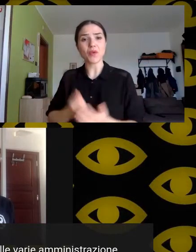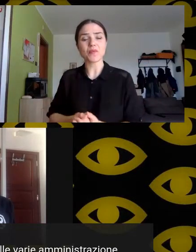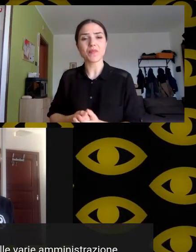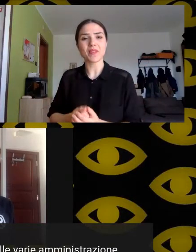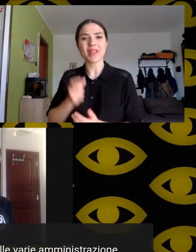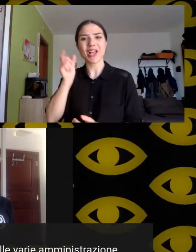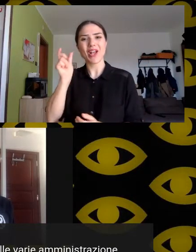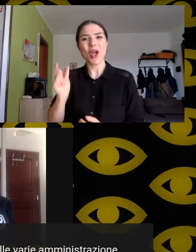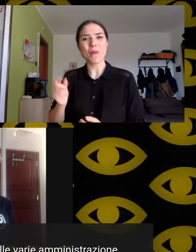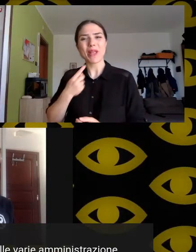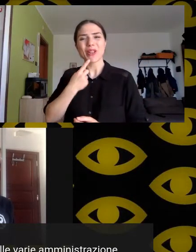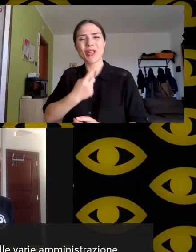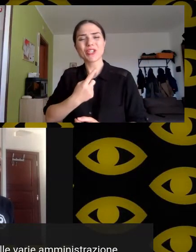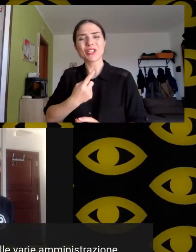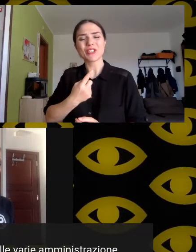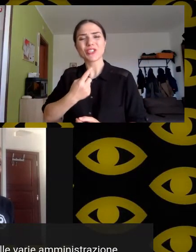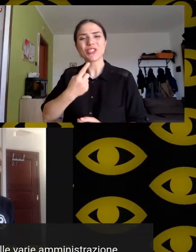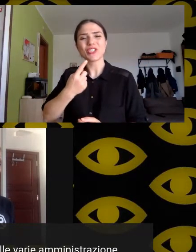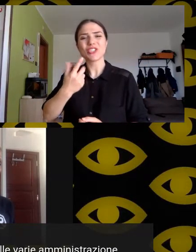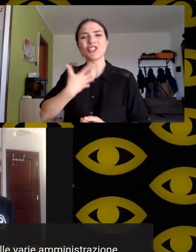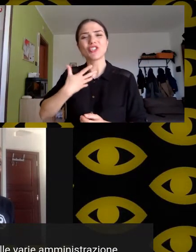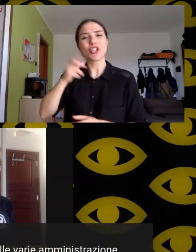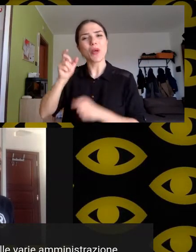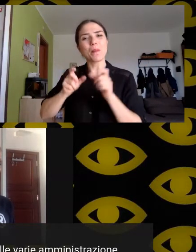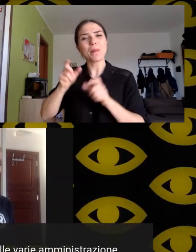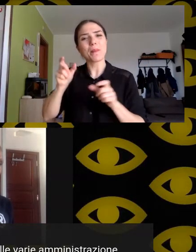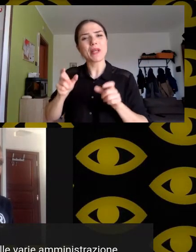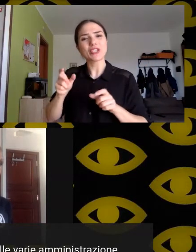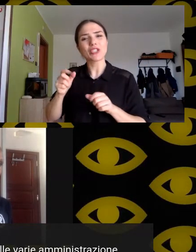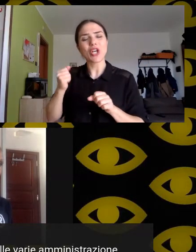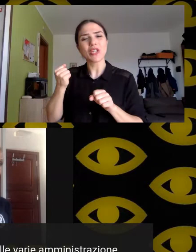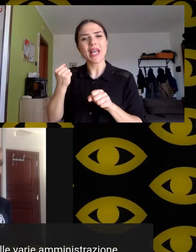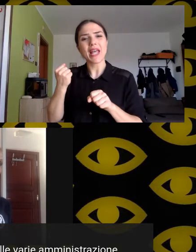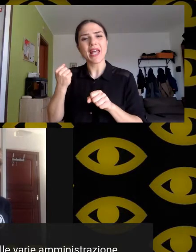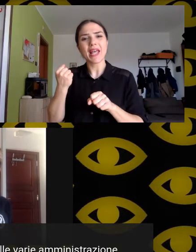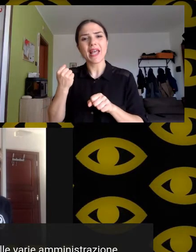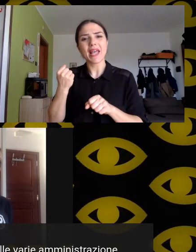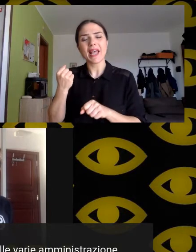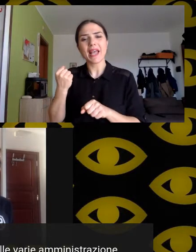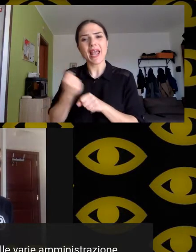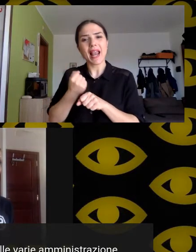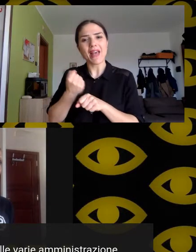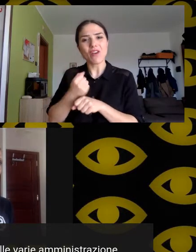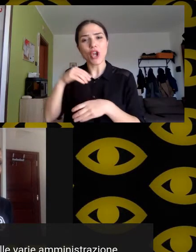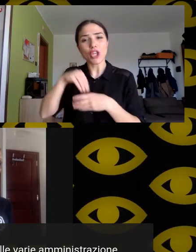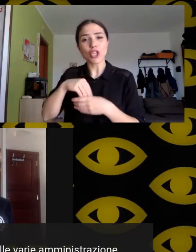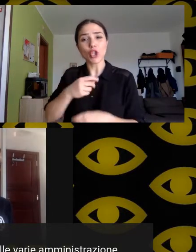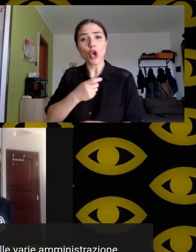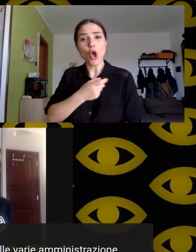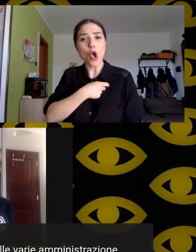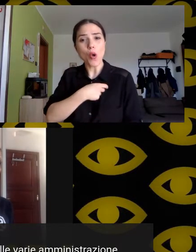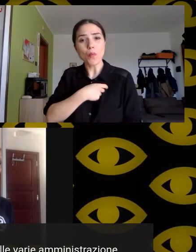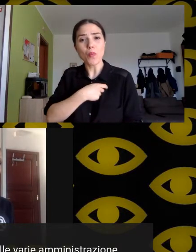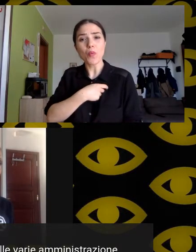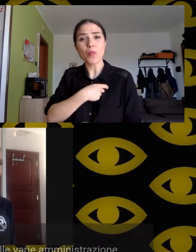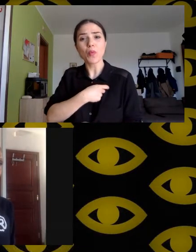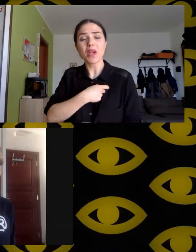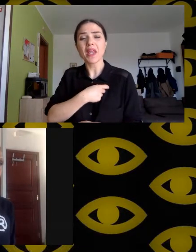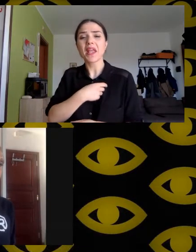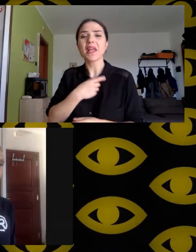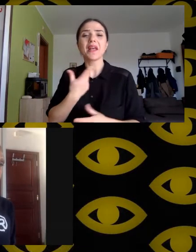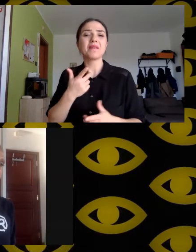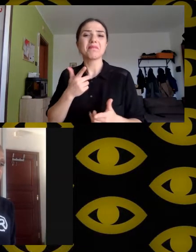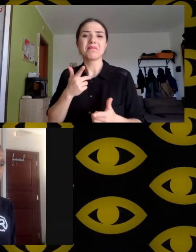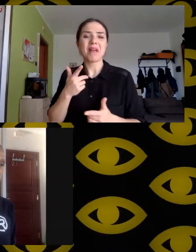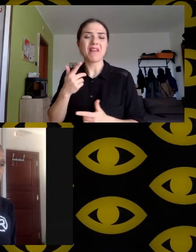varie amministrazioni comunali e altre sono lì a vedere le molteplici barriere architettoniche e fanno finta di non vederle.